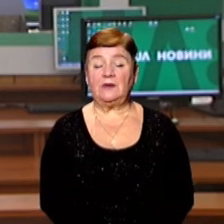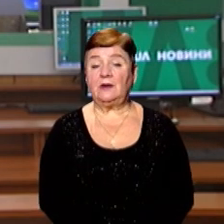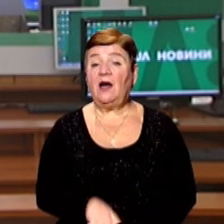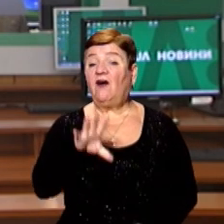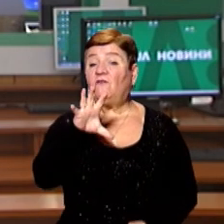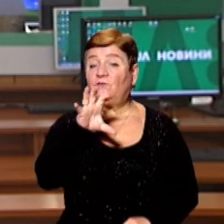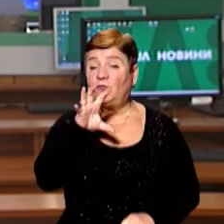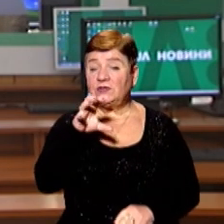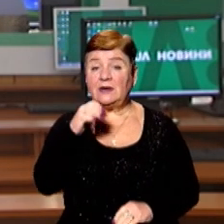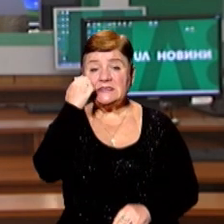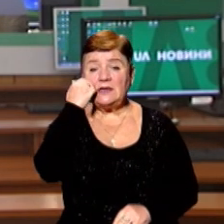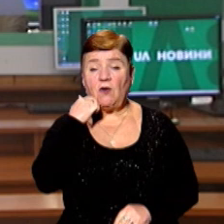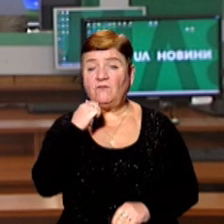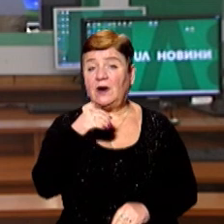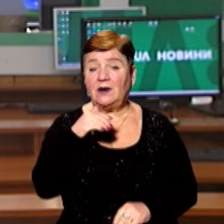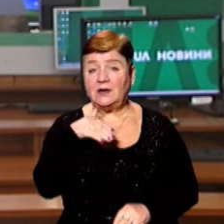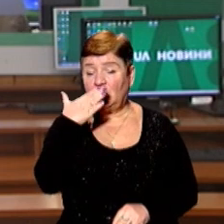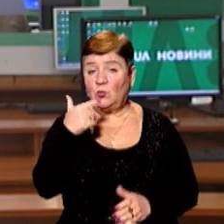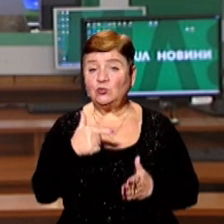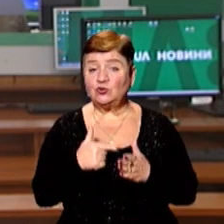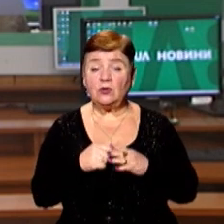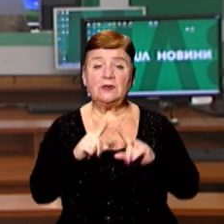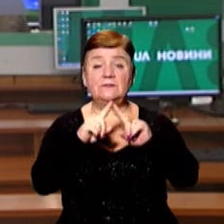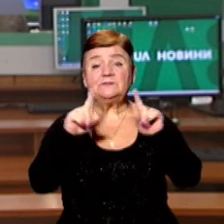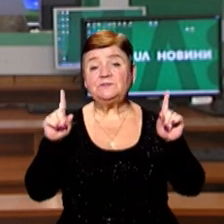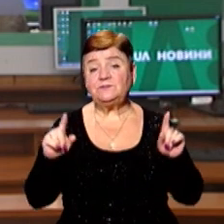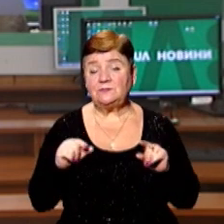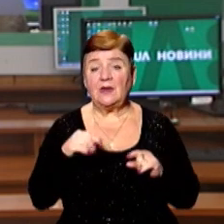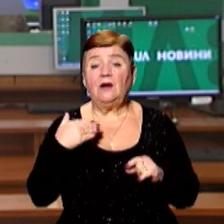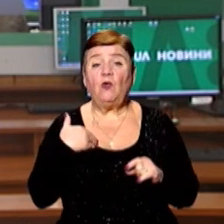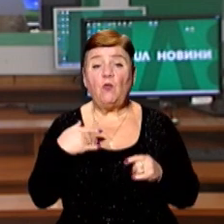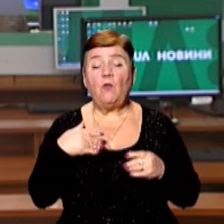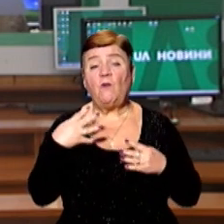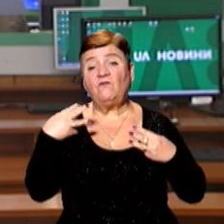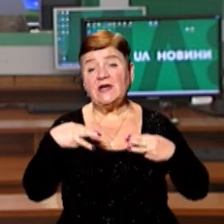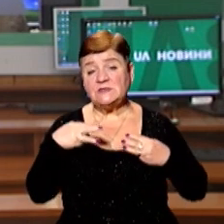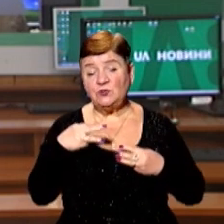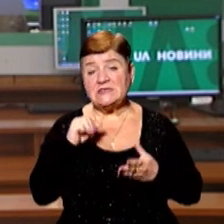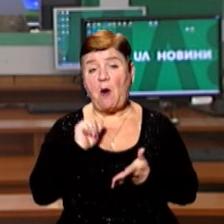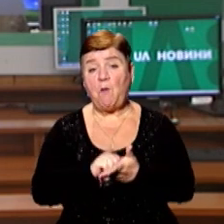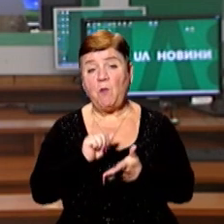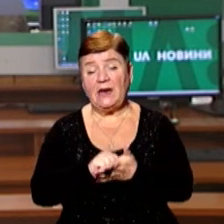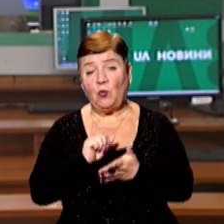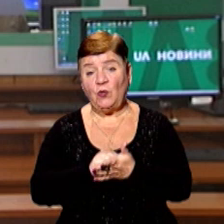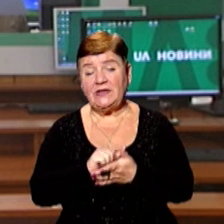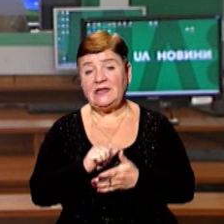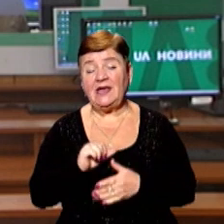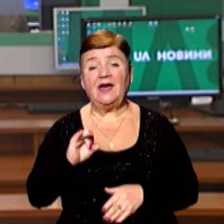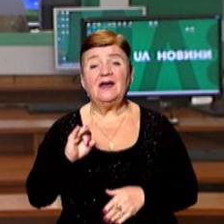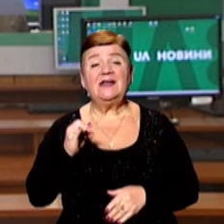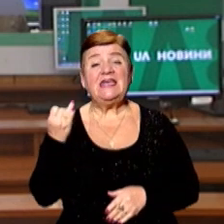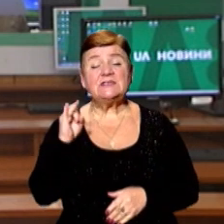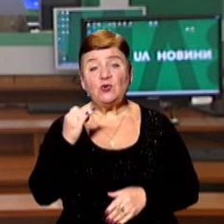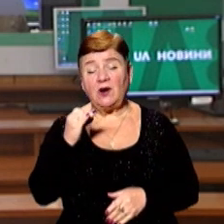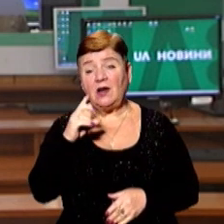Світлини Старого Ужгорода на сторінці «Ужгород Транскарпатія Гайд» у Фейсбуці публікує історик Михайло Басараб. Чоловік